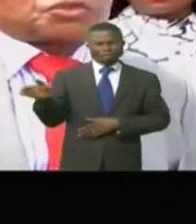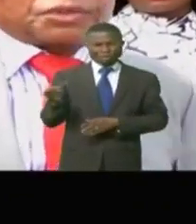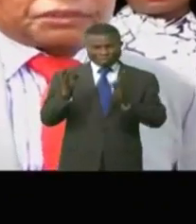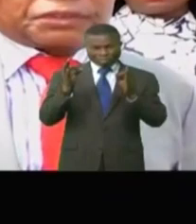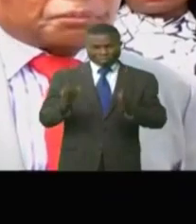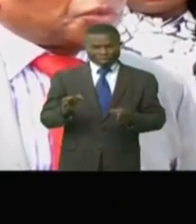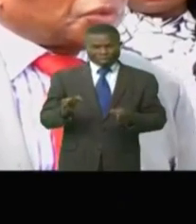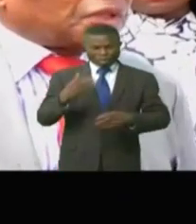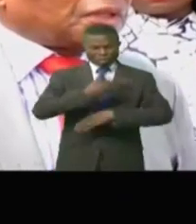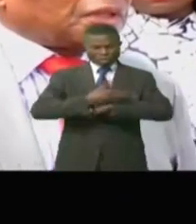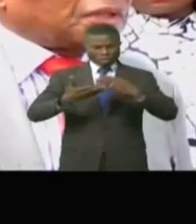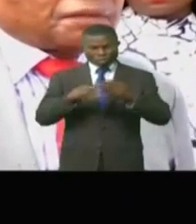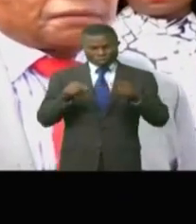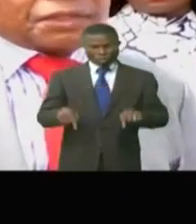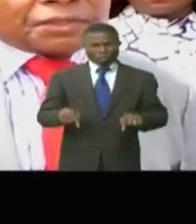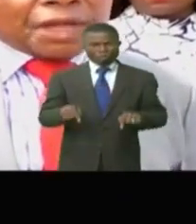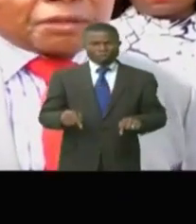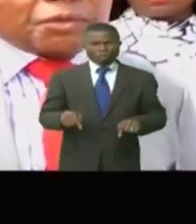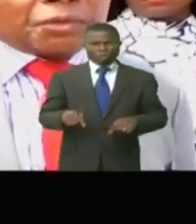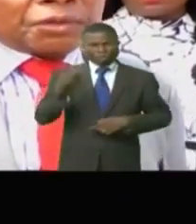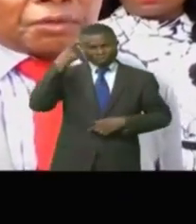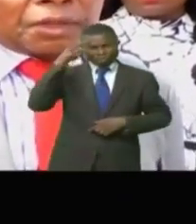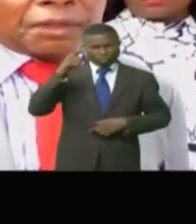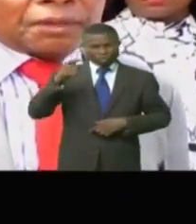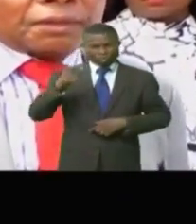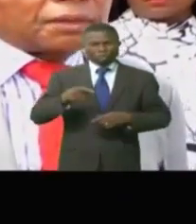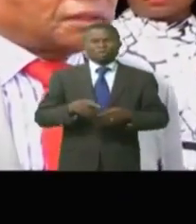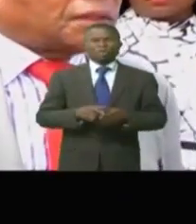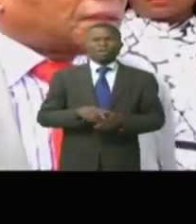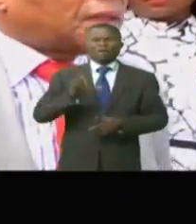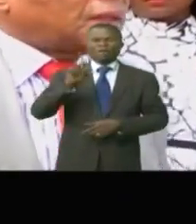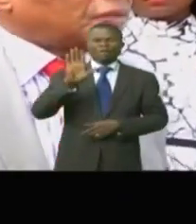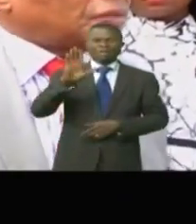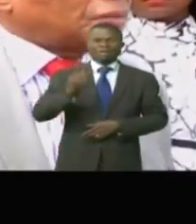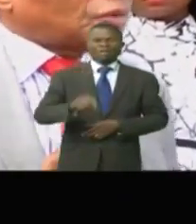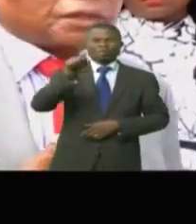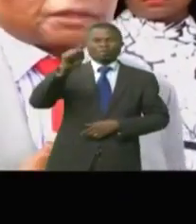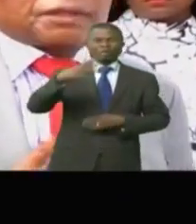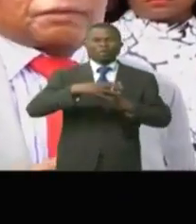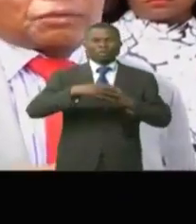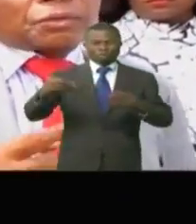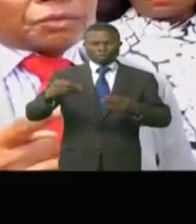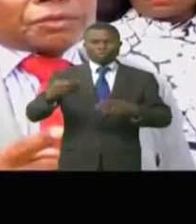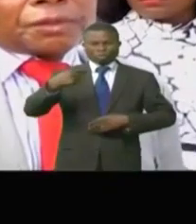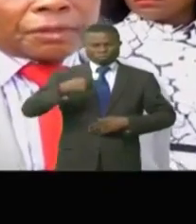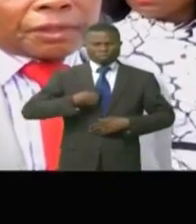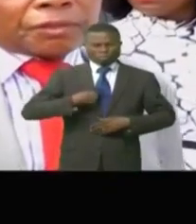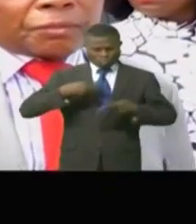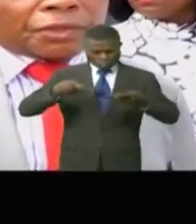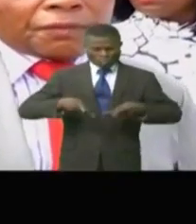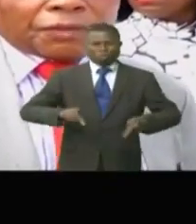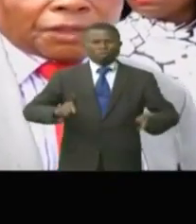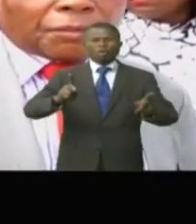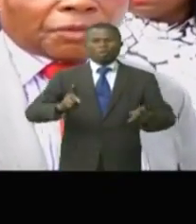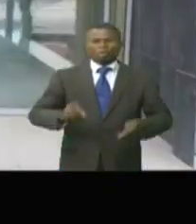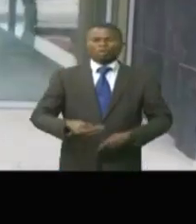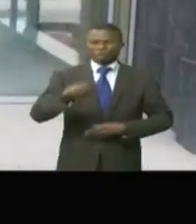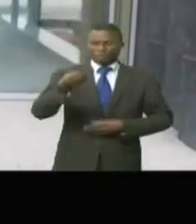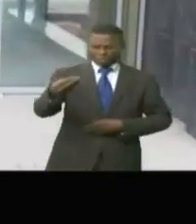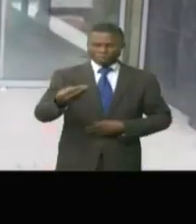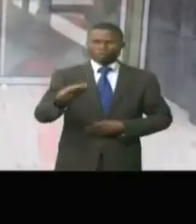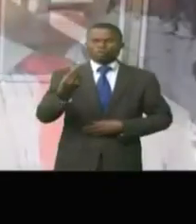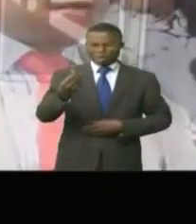qu'on construit ici pour 25 millions de dollars. C'est moi qui avais autorisé le décaissement de 25